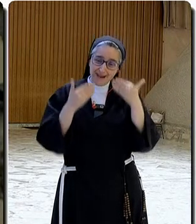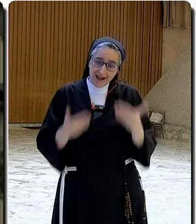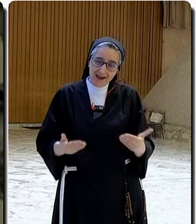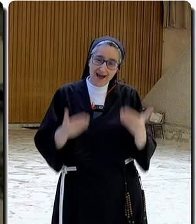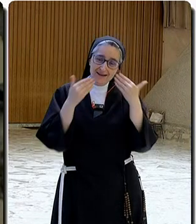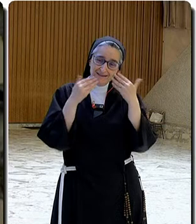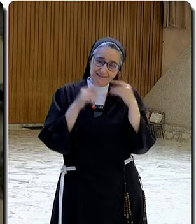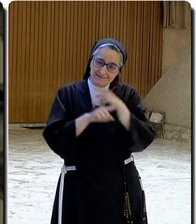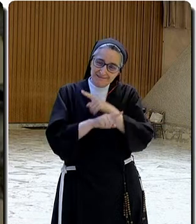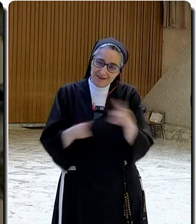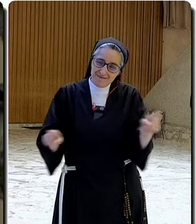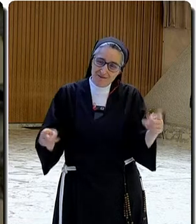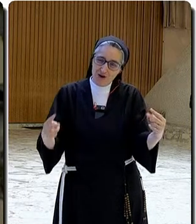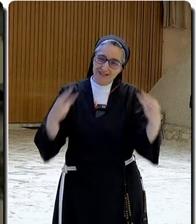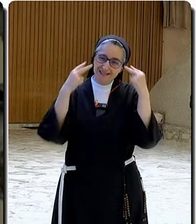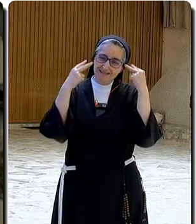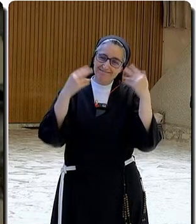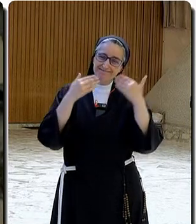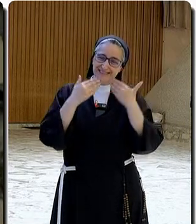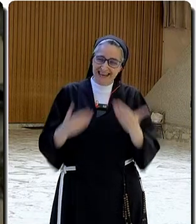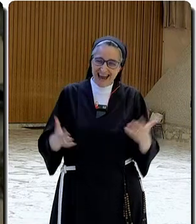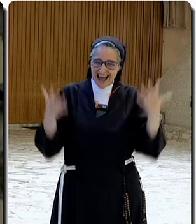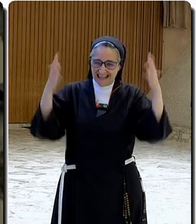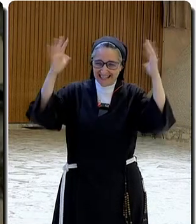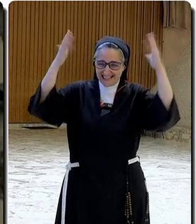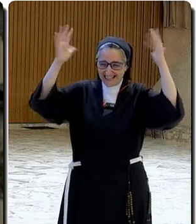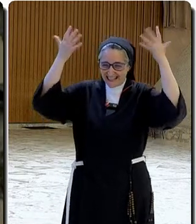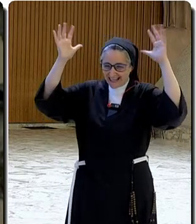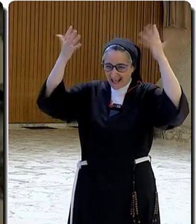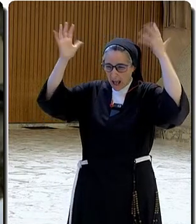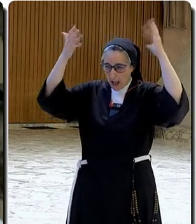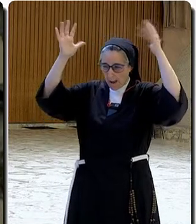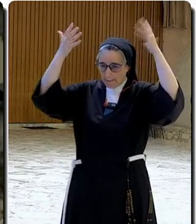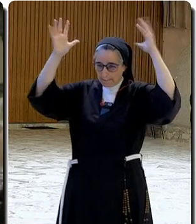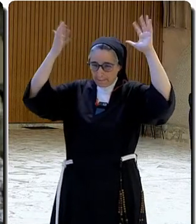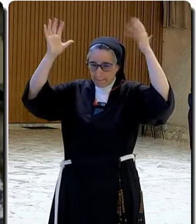la vostra cortese attenzione.